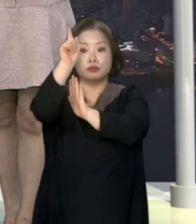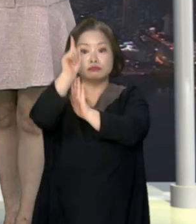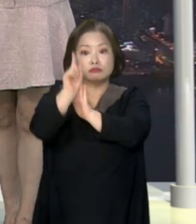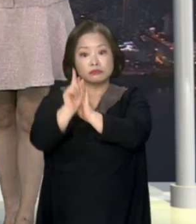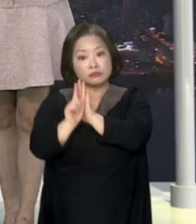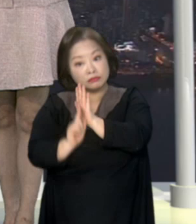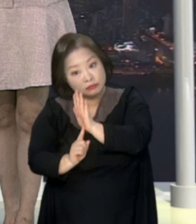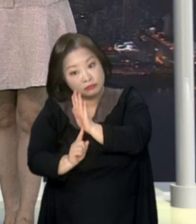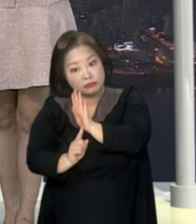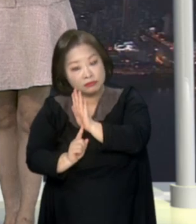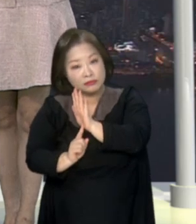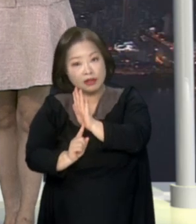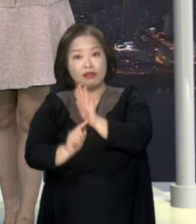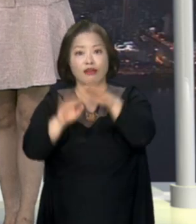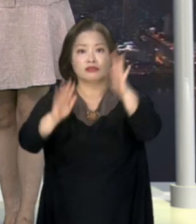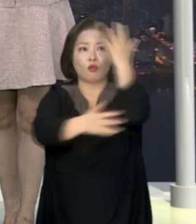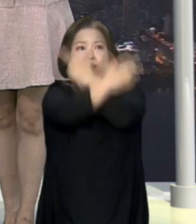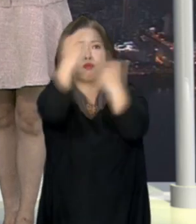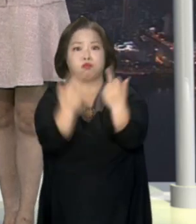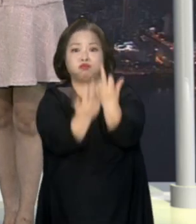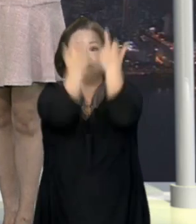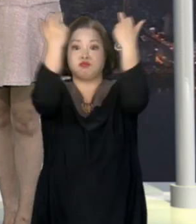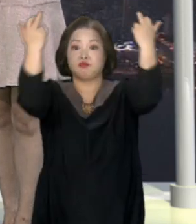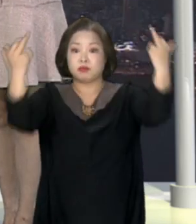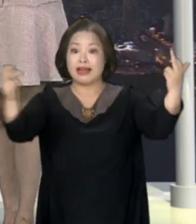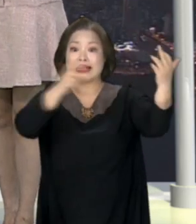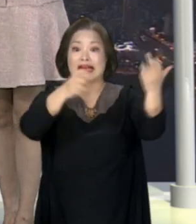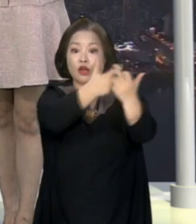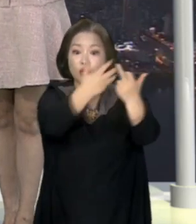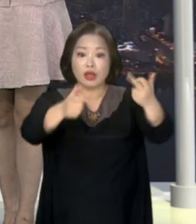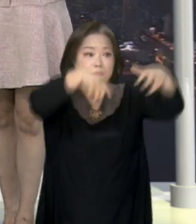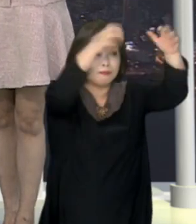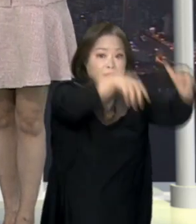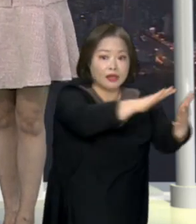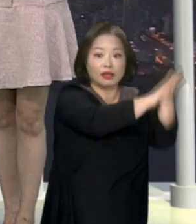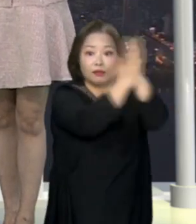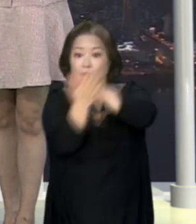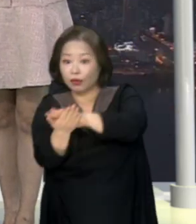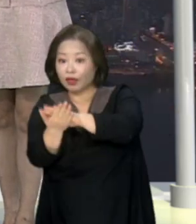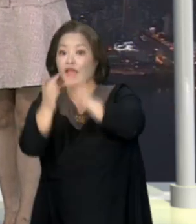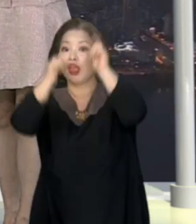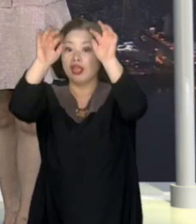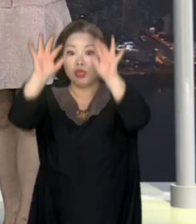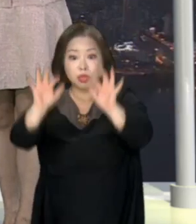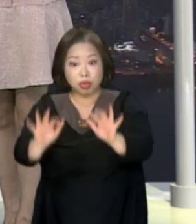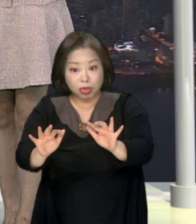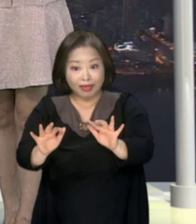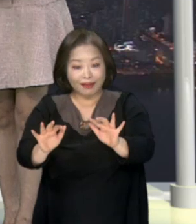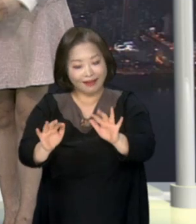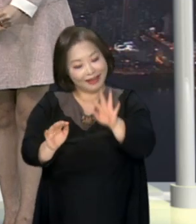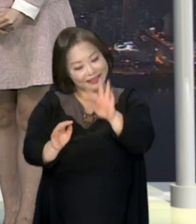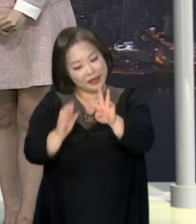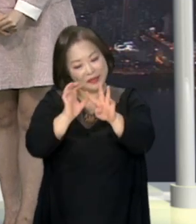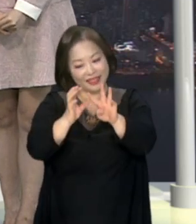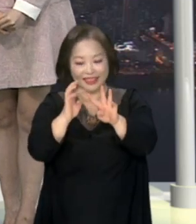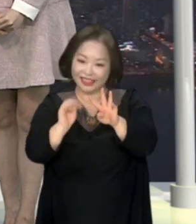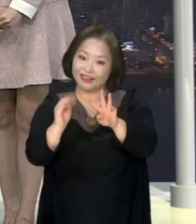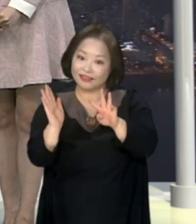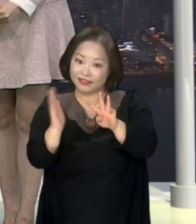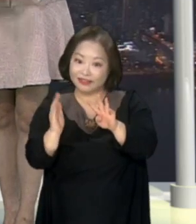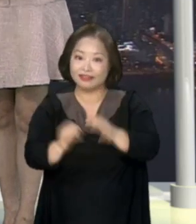떨어지면서이 고도가 높은 강원도 지역에서는 눈으로 바뀌어 내릴 수가 있겠고요 최고 3cm 눈이